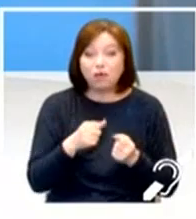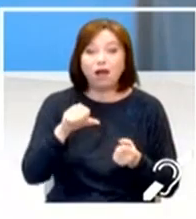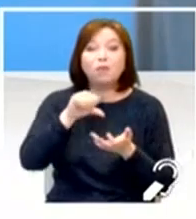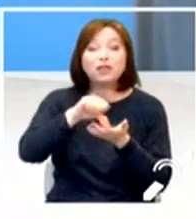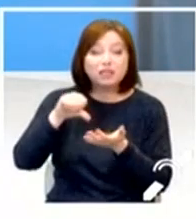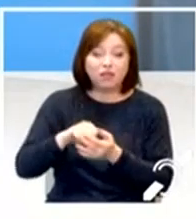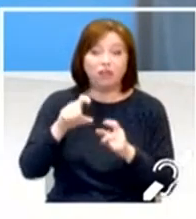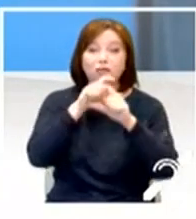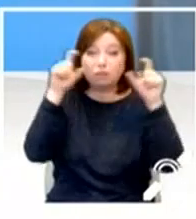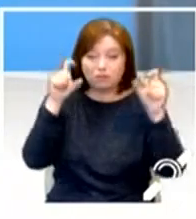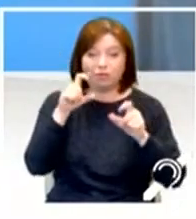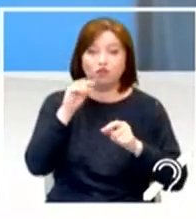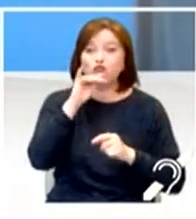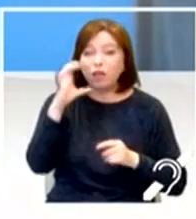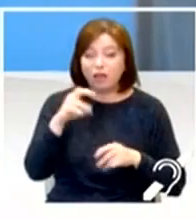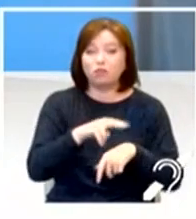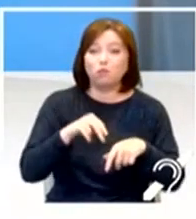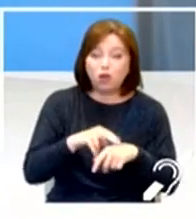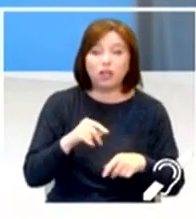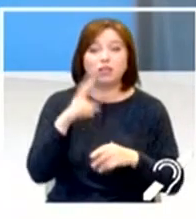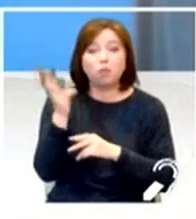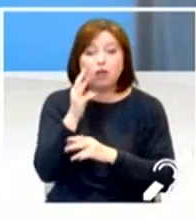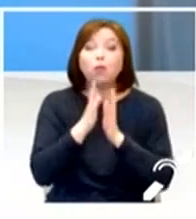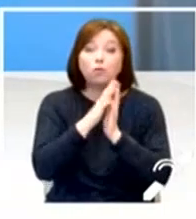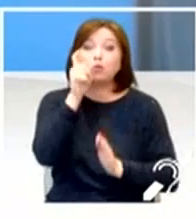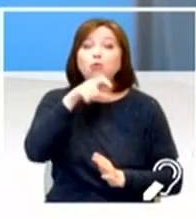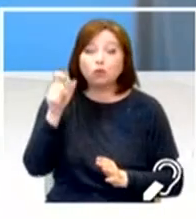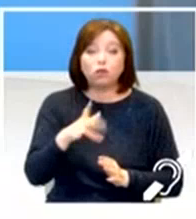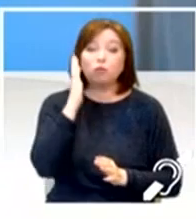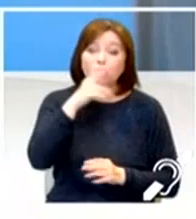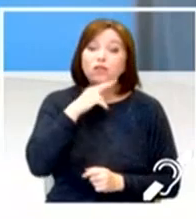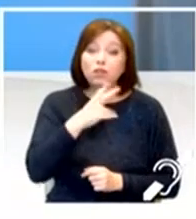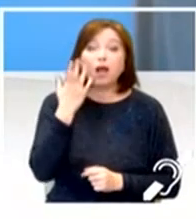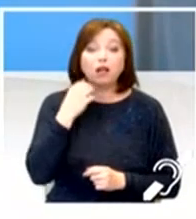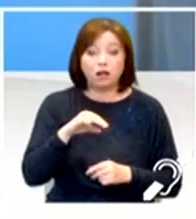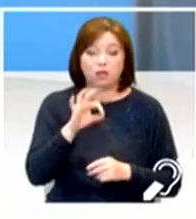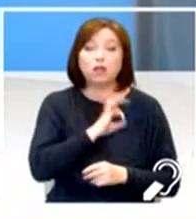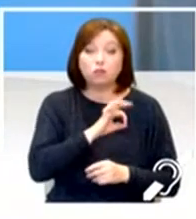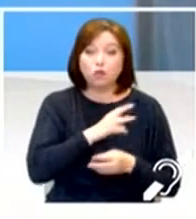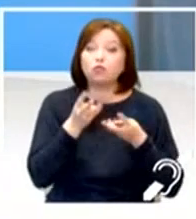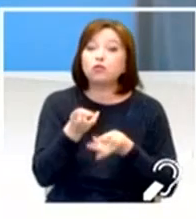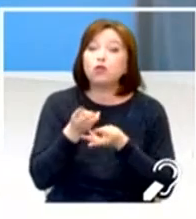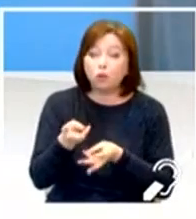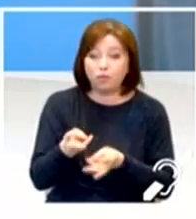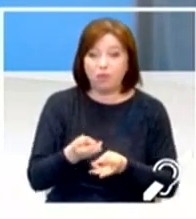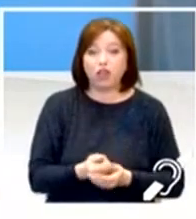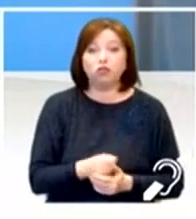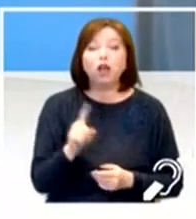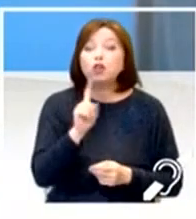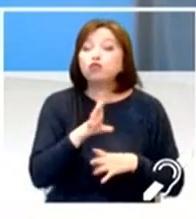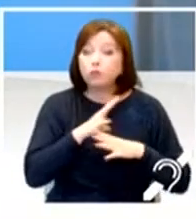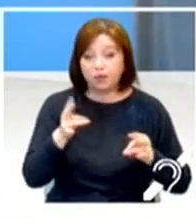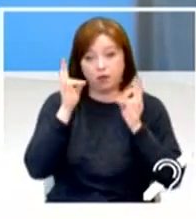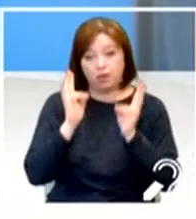reprezentanții Inspectoratului General pentru Situații de Urgență îndeamnă pe oameni să fie atenți când folosesc instalațiile de încălzire pentru a